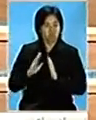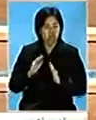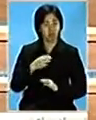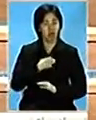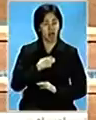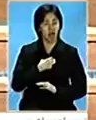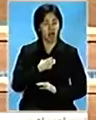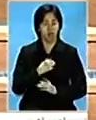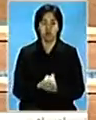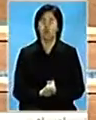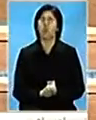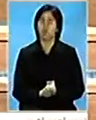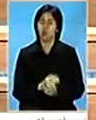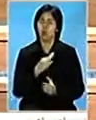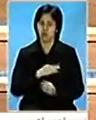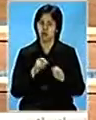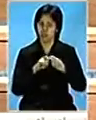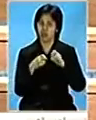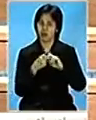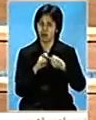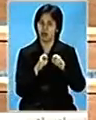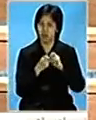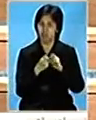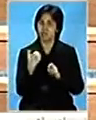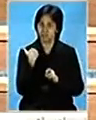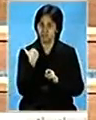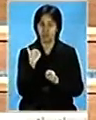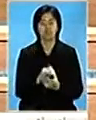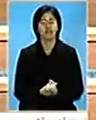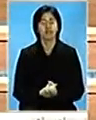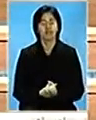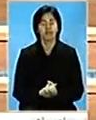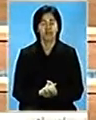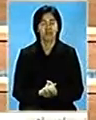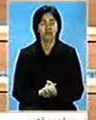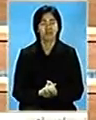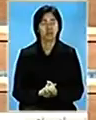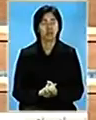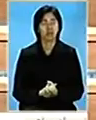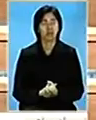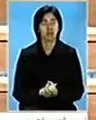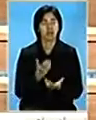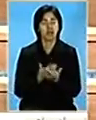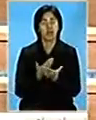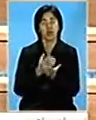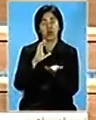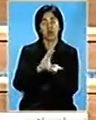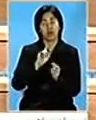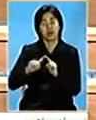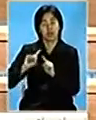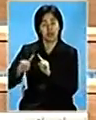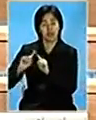รื่องนี้เป็นเรื่องที่อันตรายและร้ายแรงมากครับกราบเรียนท่านว่างบประมาณทุกบาททุกสตางค์